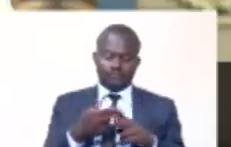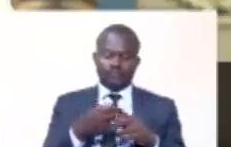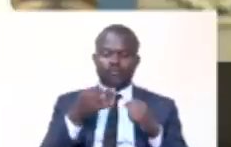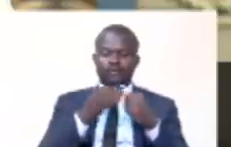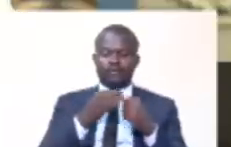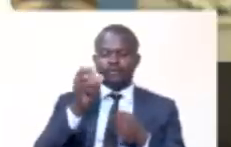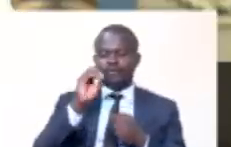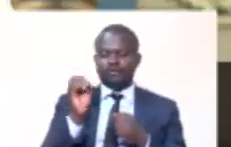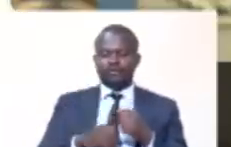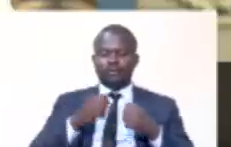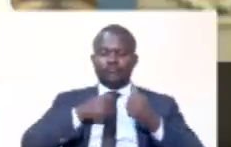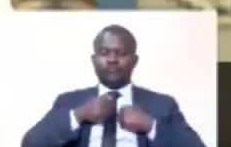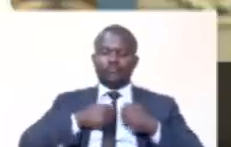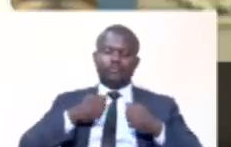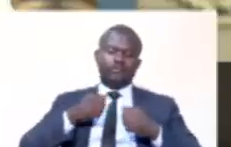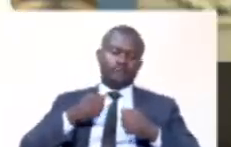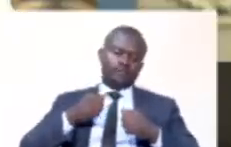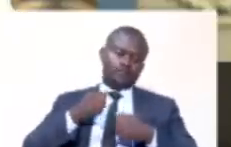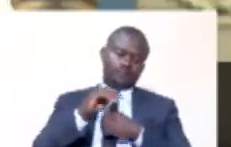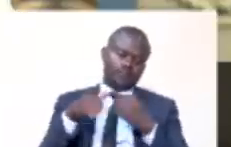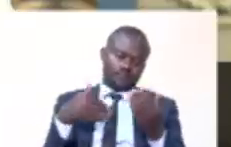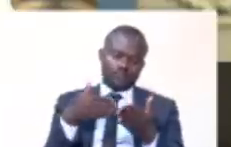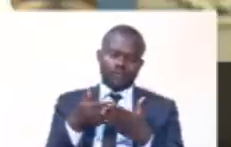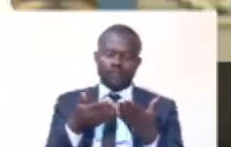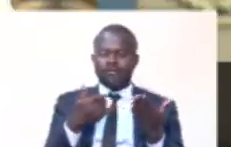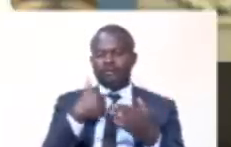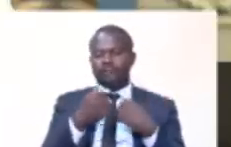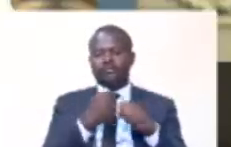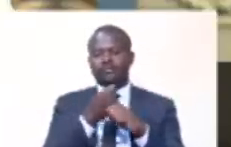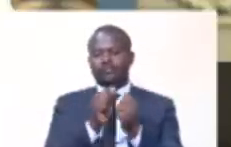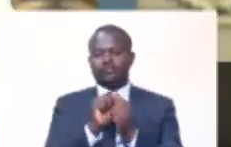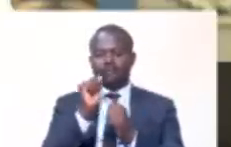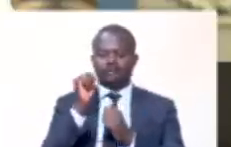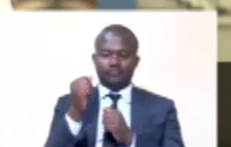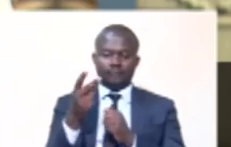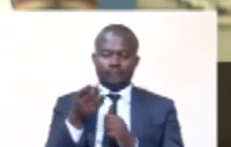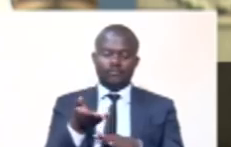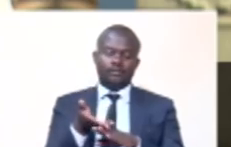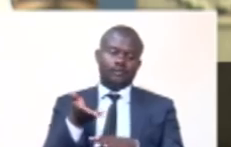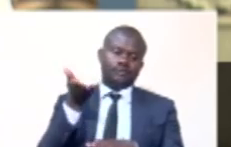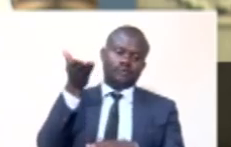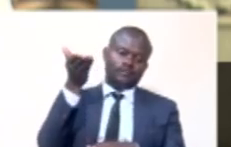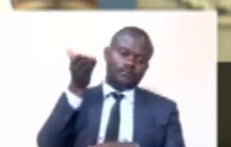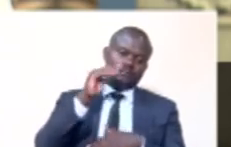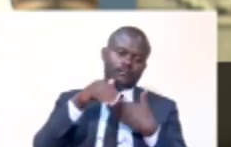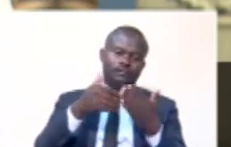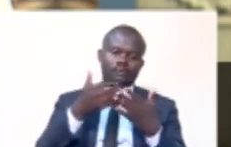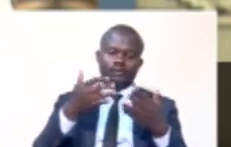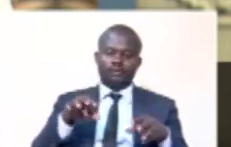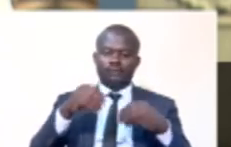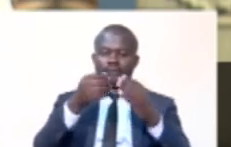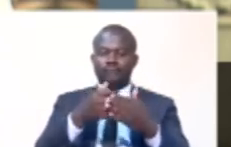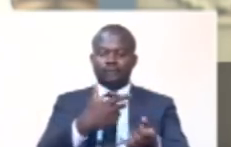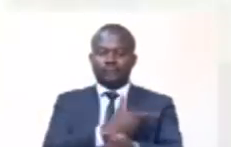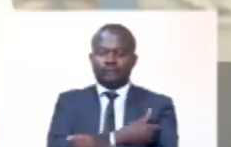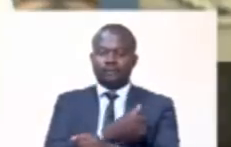80% y'abaturage bacu, guhera ku bafite imyaka 12 kuzamura, bahawe nibura